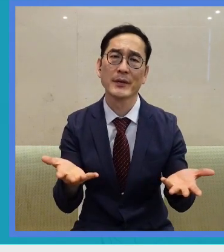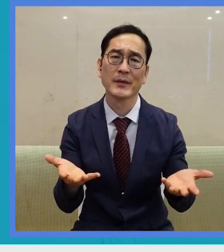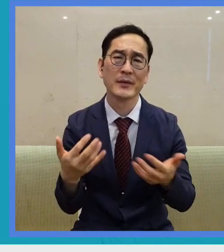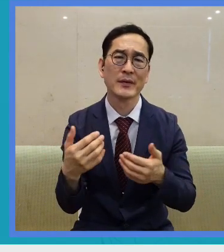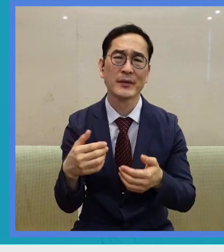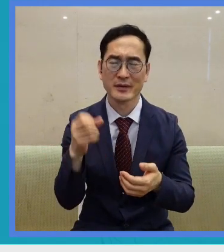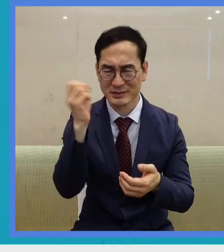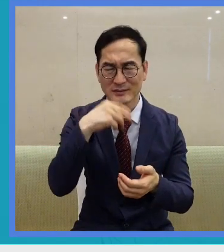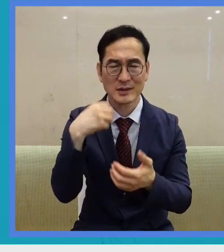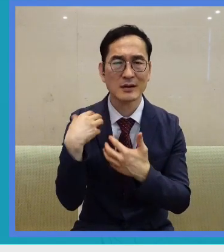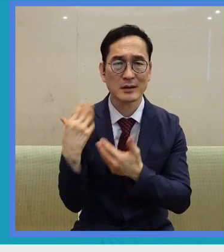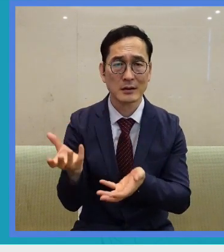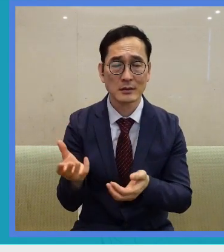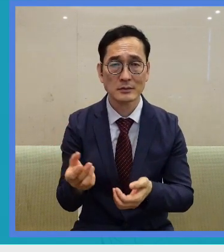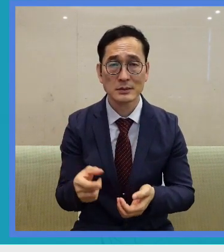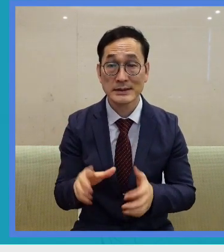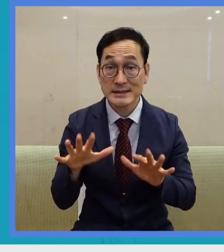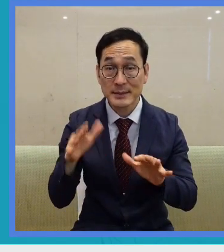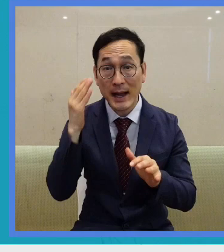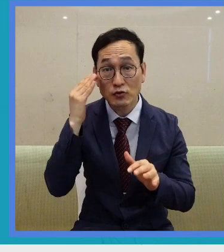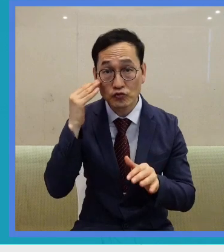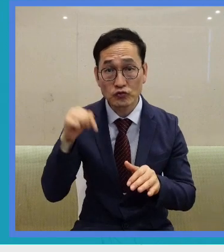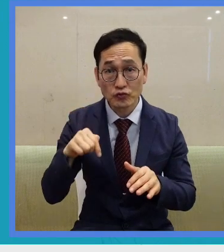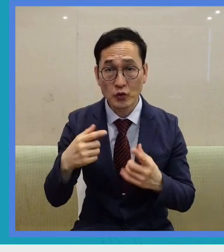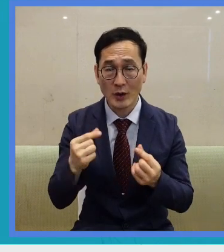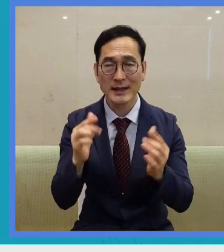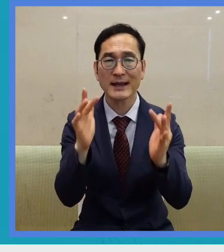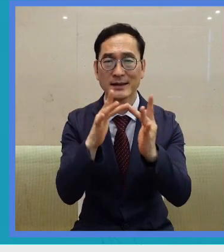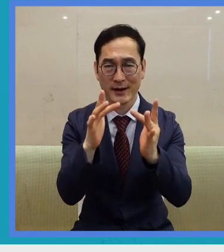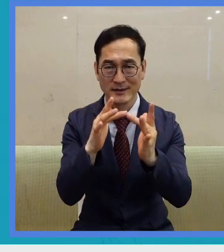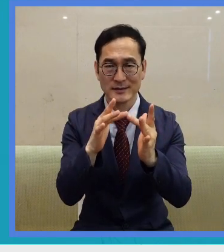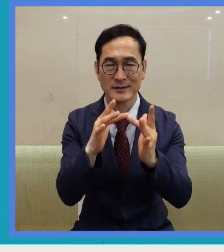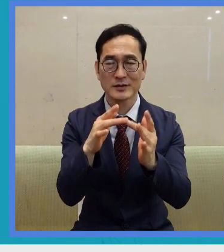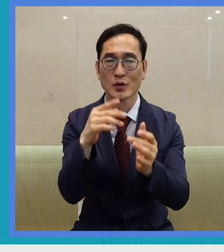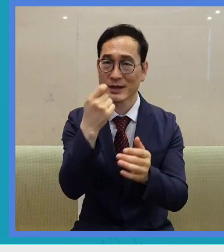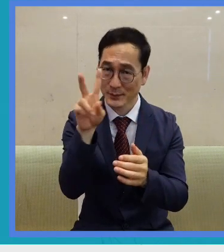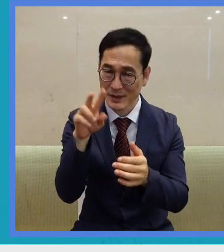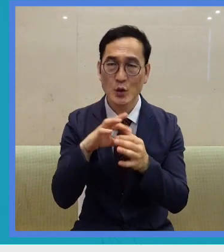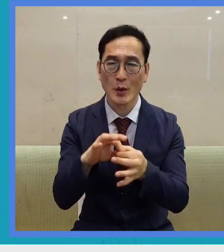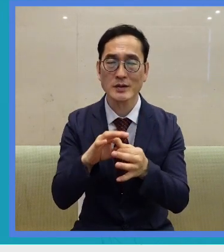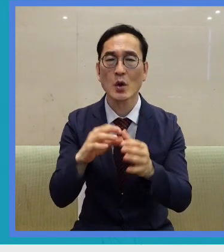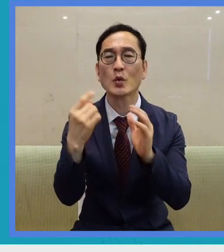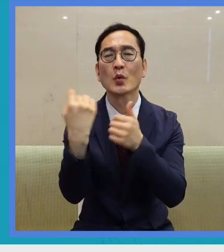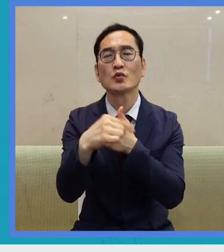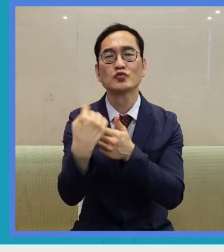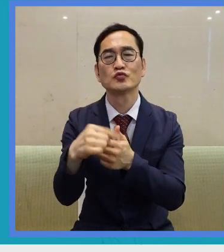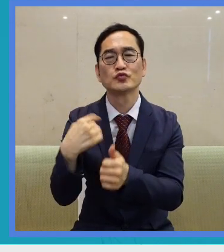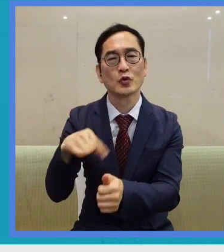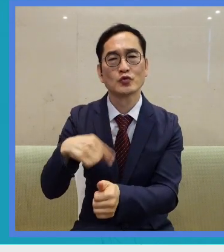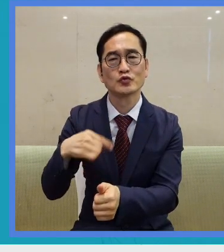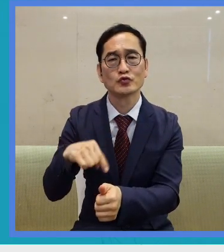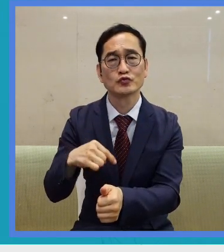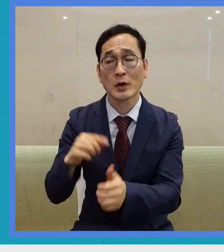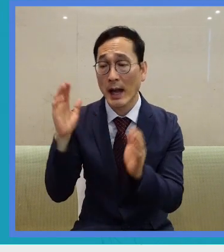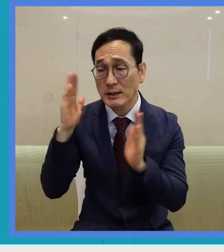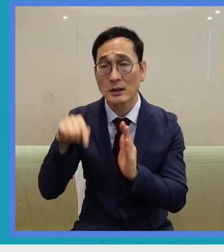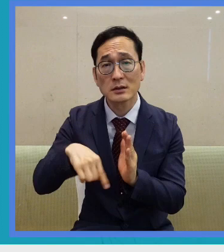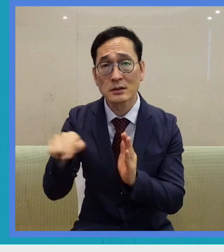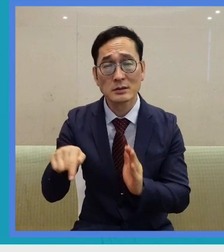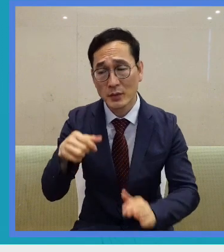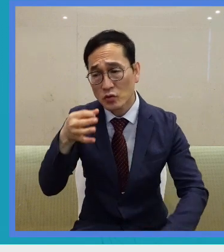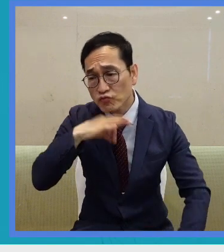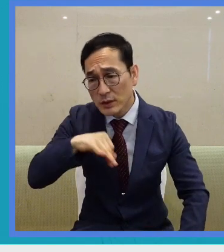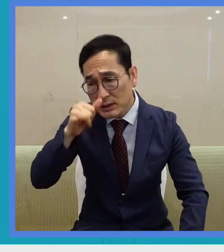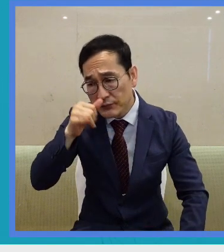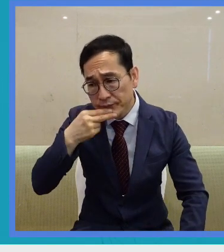이렇게 EBS나 이런 TV를 통해서 교육을 하거나 이렇게 했을 때 그 이후에 이제 이 아이들이 어떻게 변화했는지에